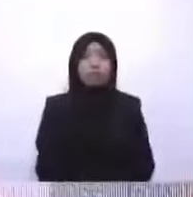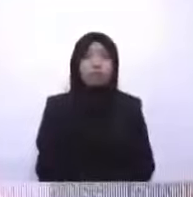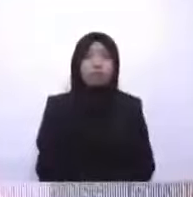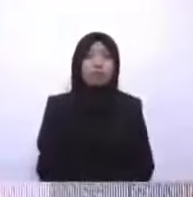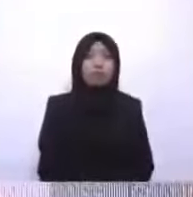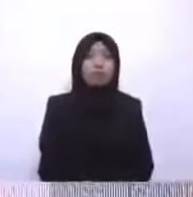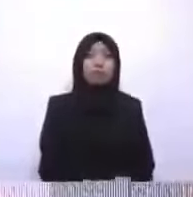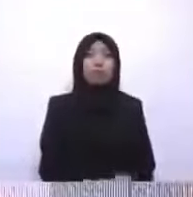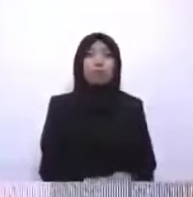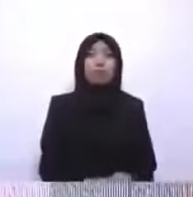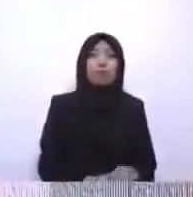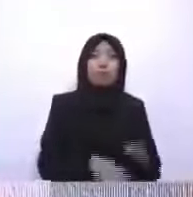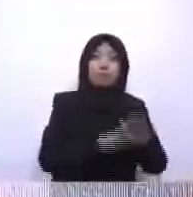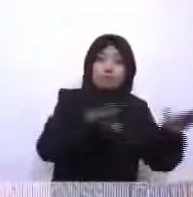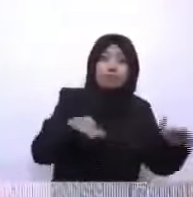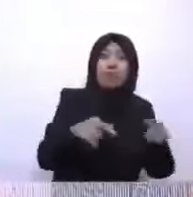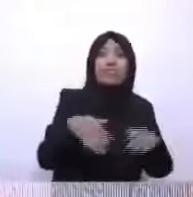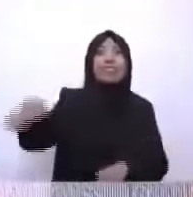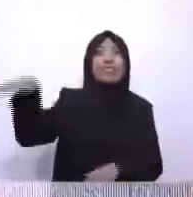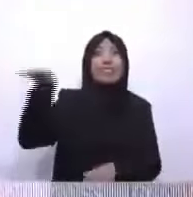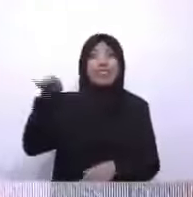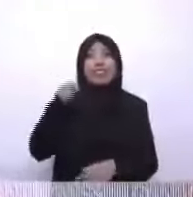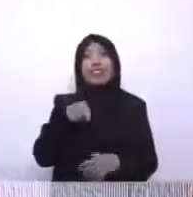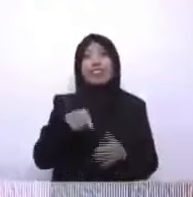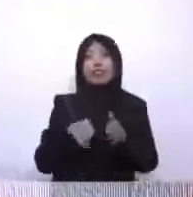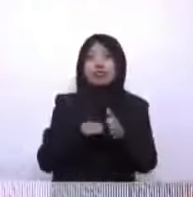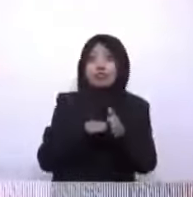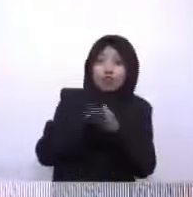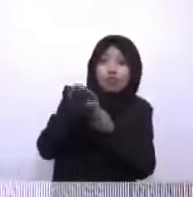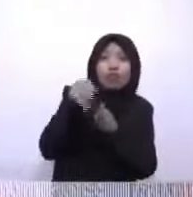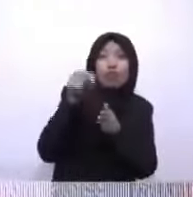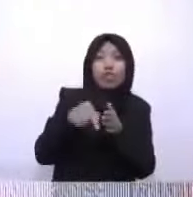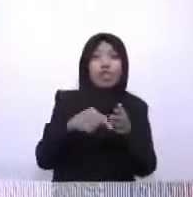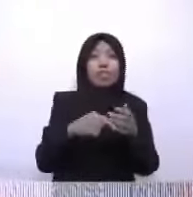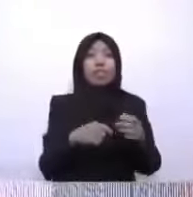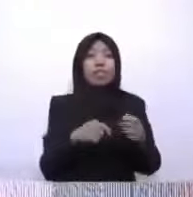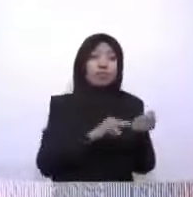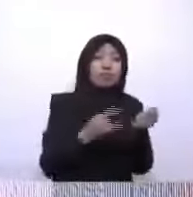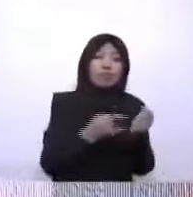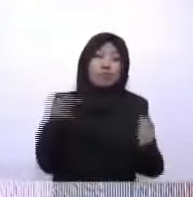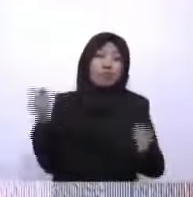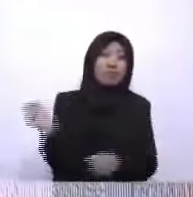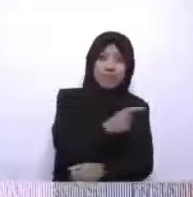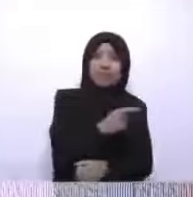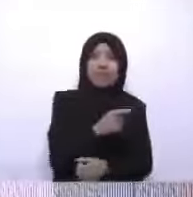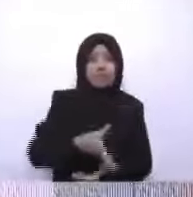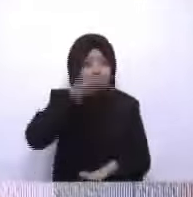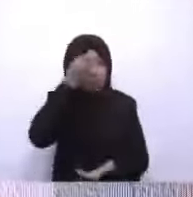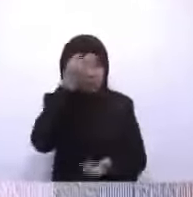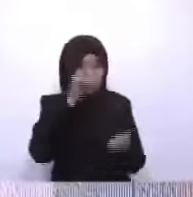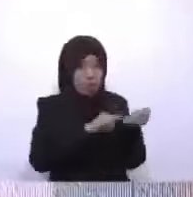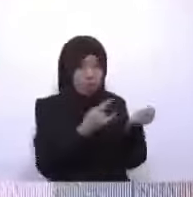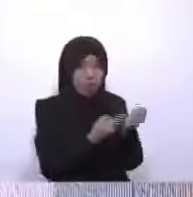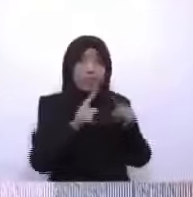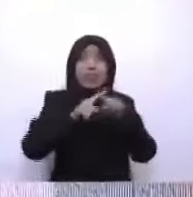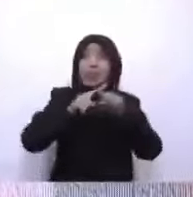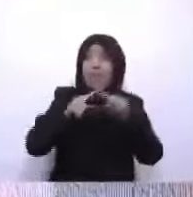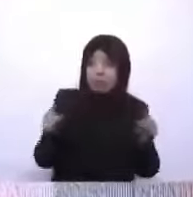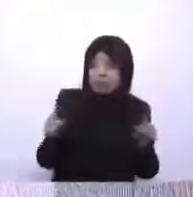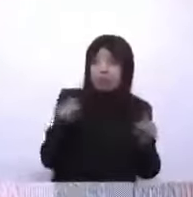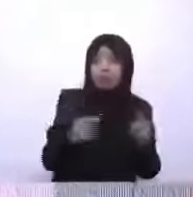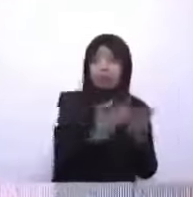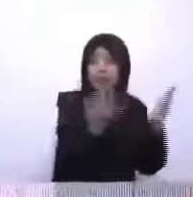Generasi Z tumbuh di era digital yang sangat pesat, sehingga memiliki kecakapan di bidang teknologi. Di sisi lain,